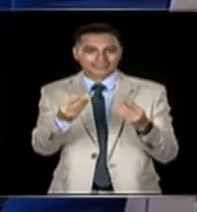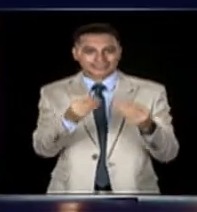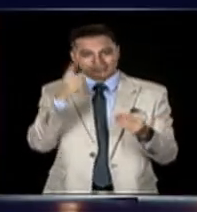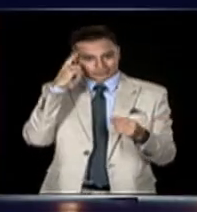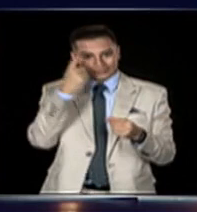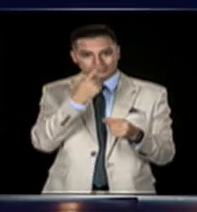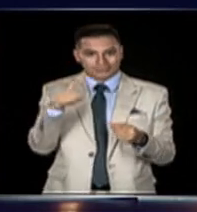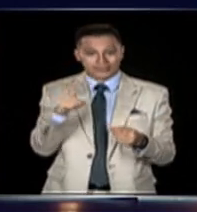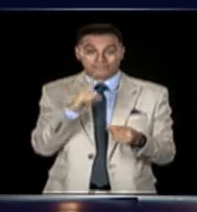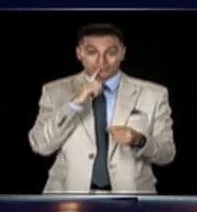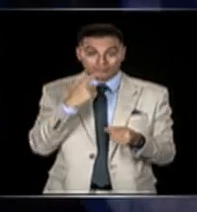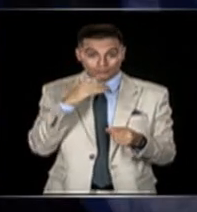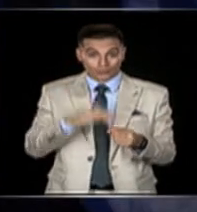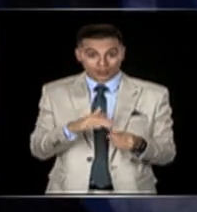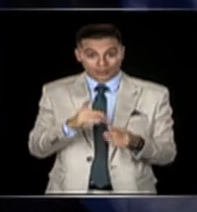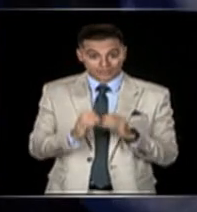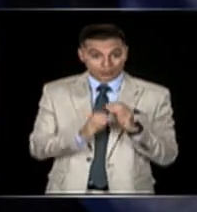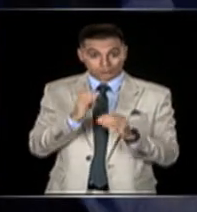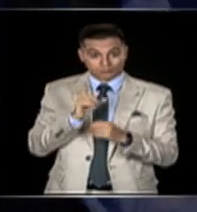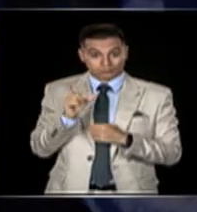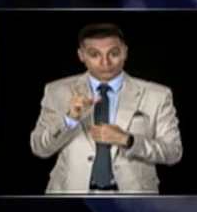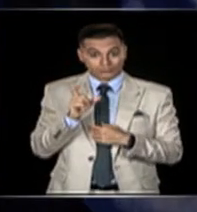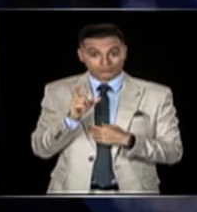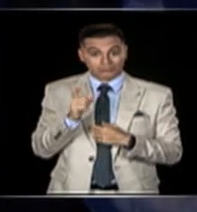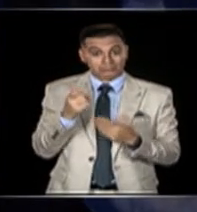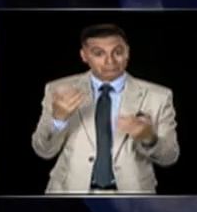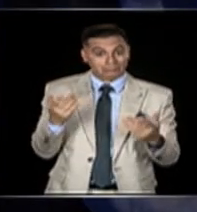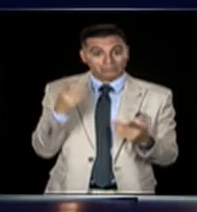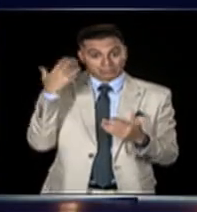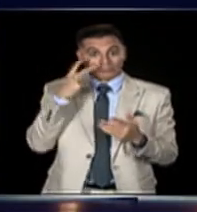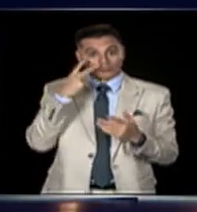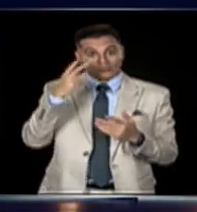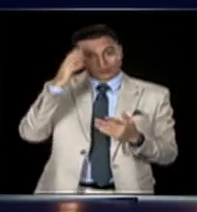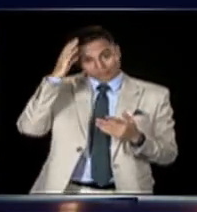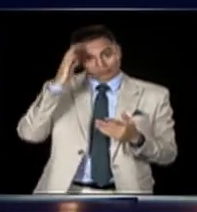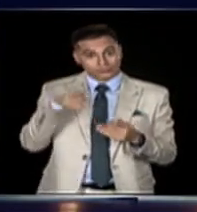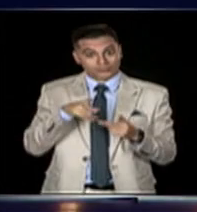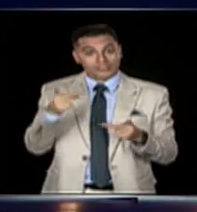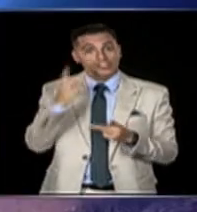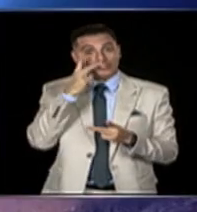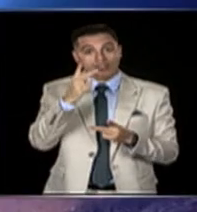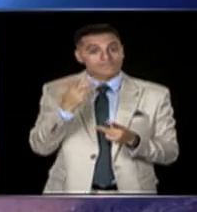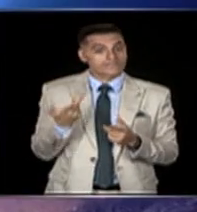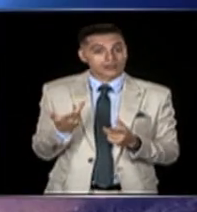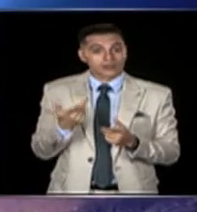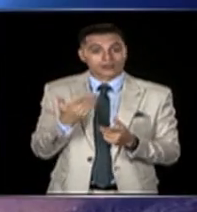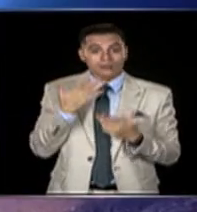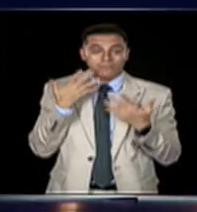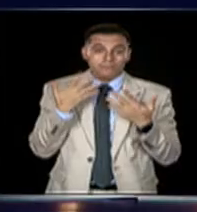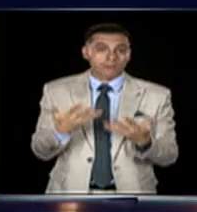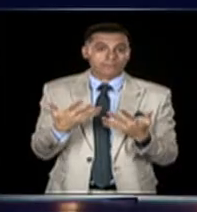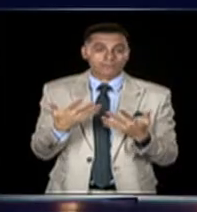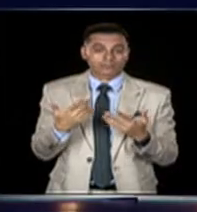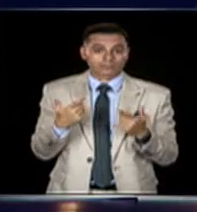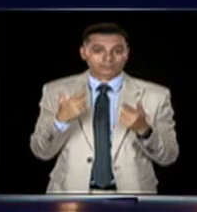لسه صغيرين ولكن بيعرفوا يجاوبوا. وكانوا متابعين قادرون باختلاف. ايه رايك في موسم قادرون باختلاف؟ رائع طبعا، رائع.